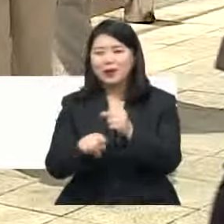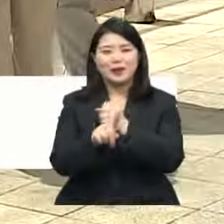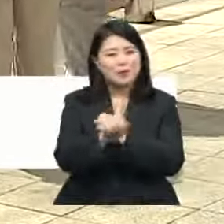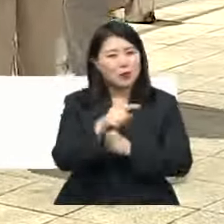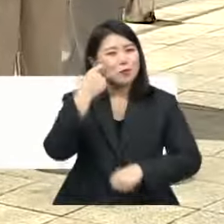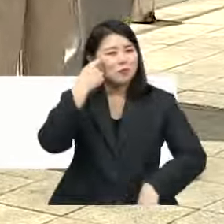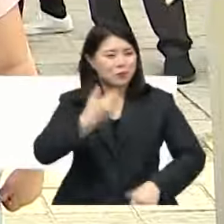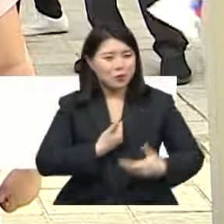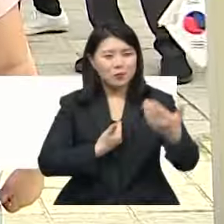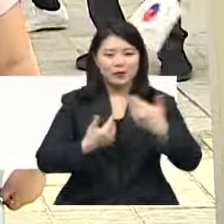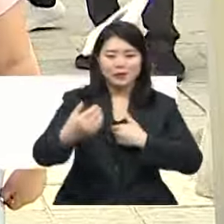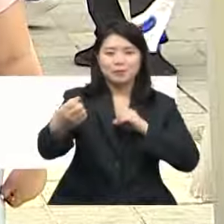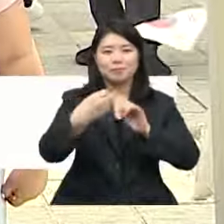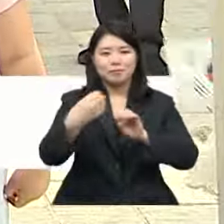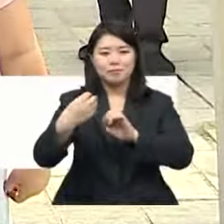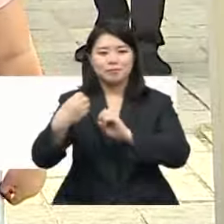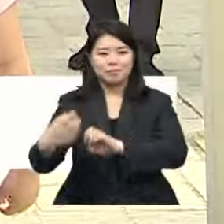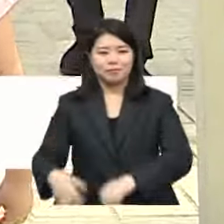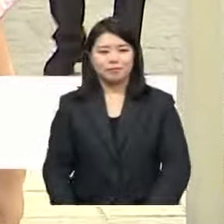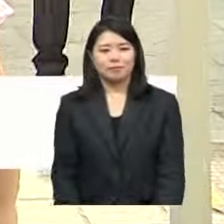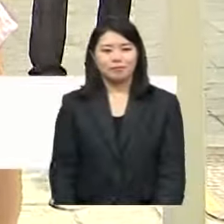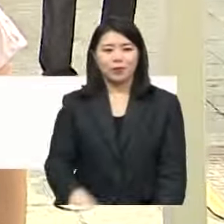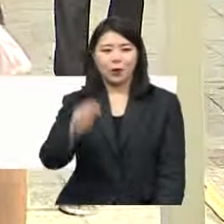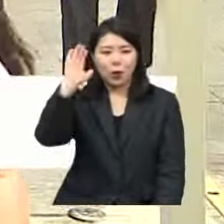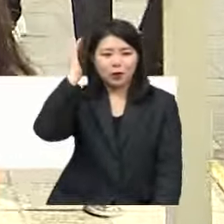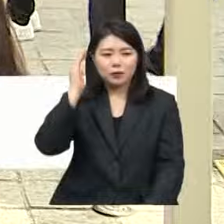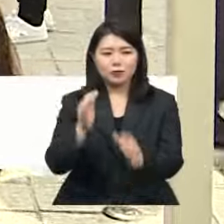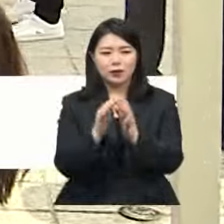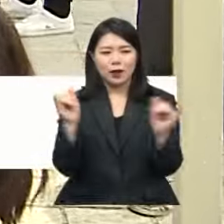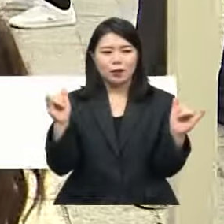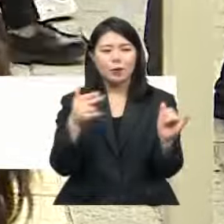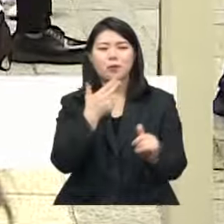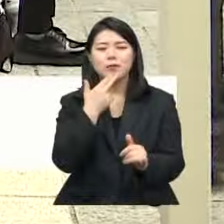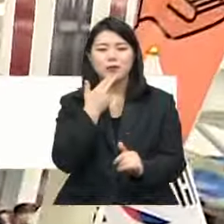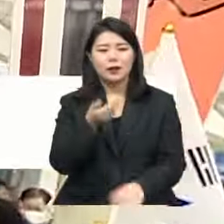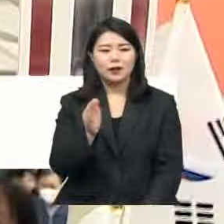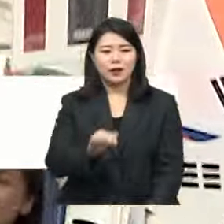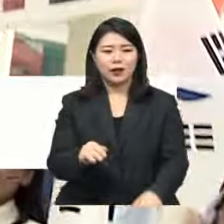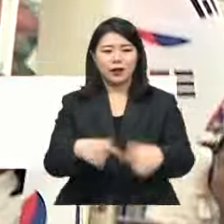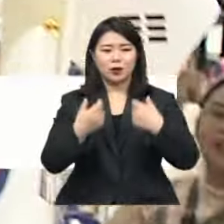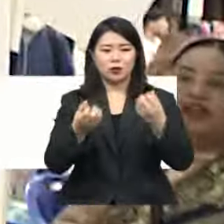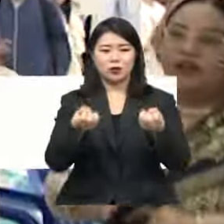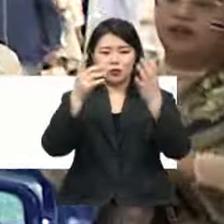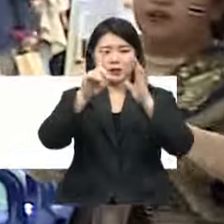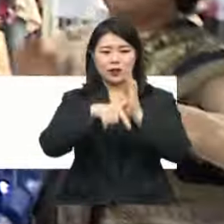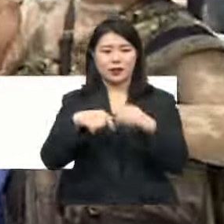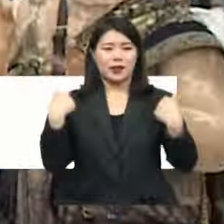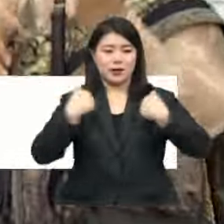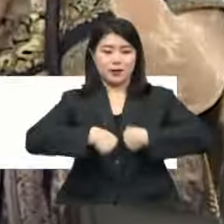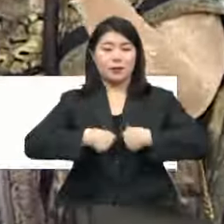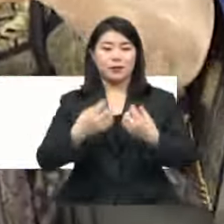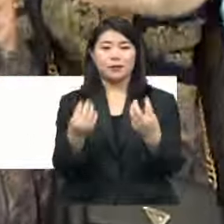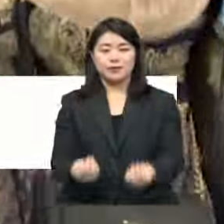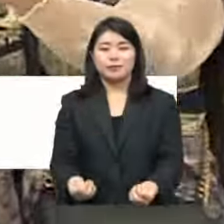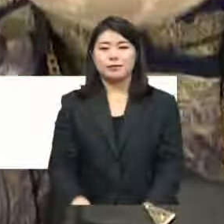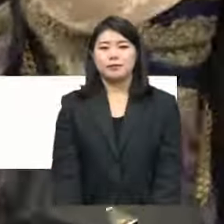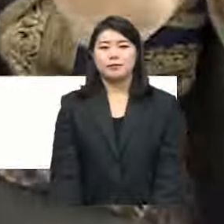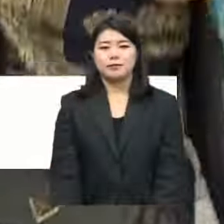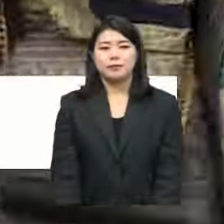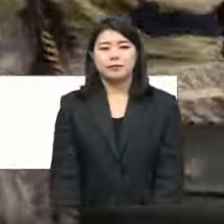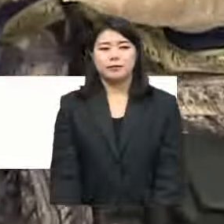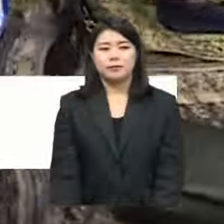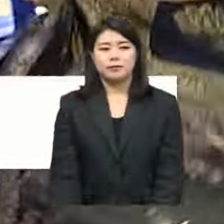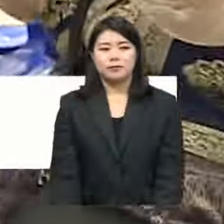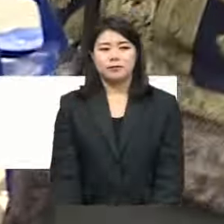입어보고 그런 질문이 많이 요즘에는 많이 입는 사람들 없으지만 족제 있으면